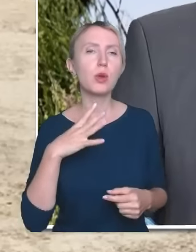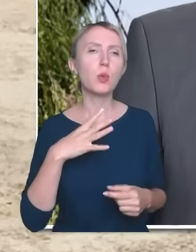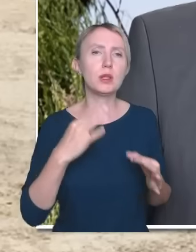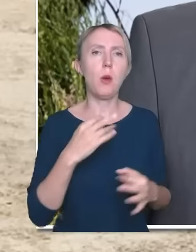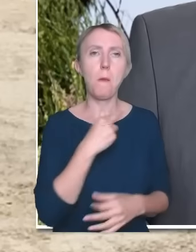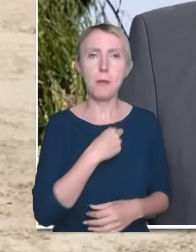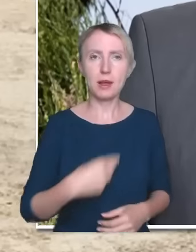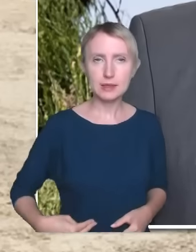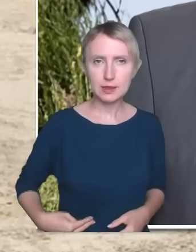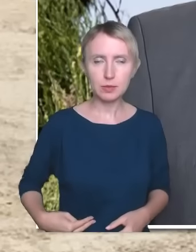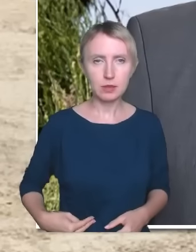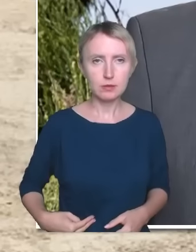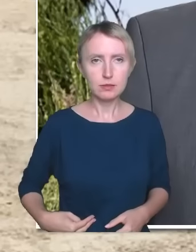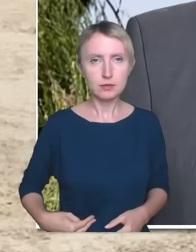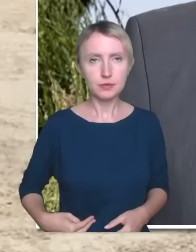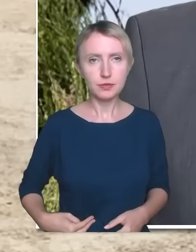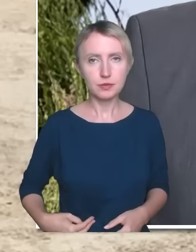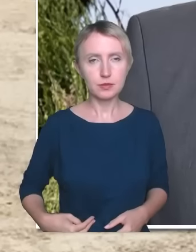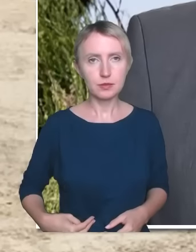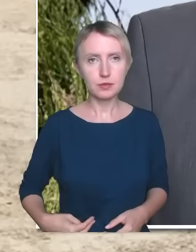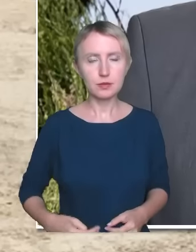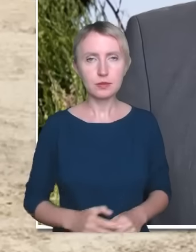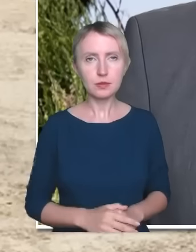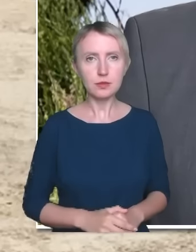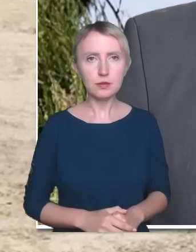premier wymieniają się